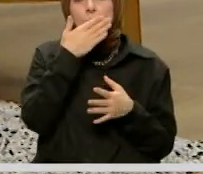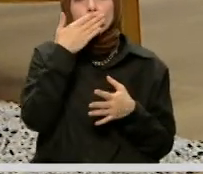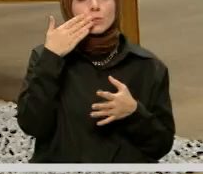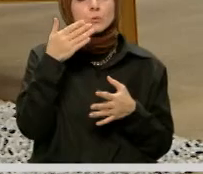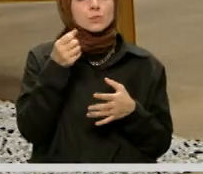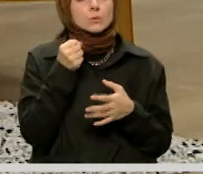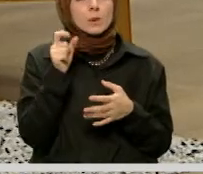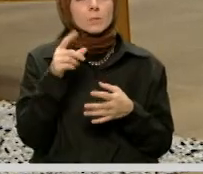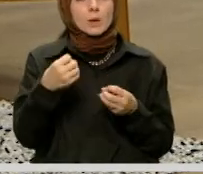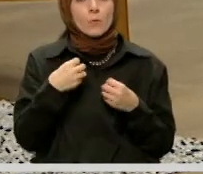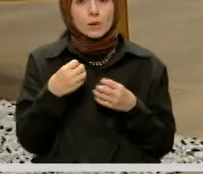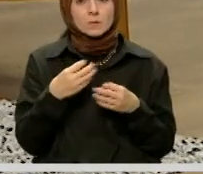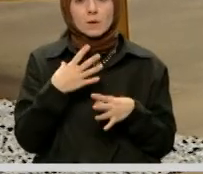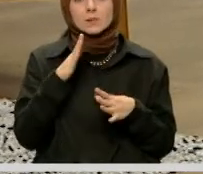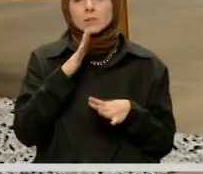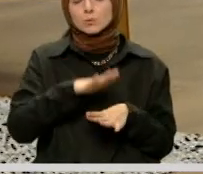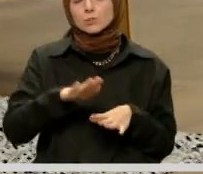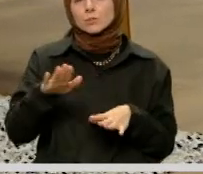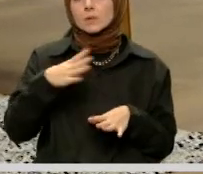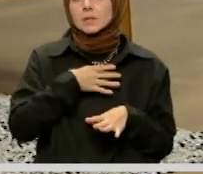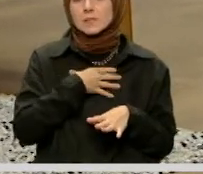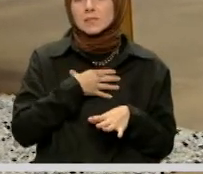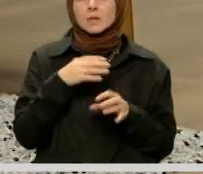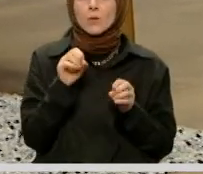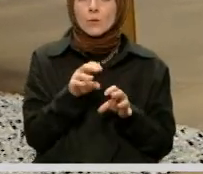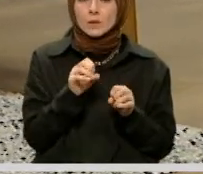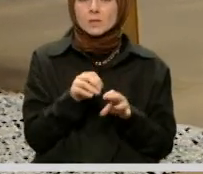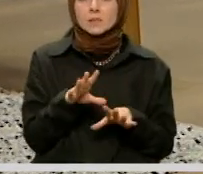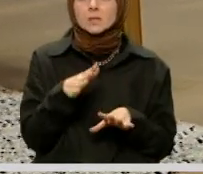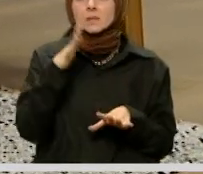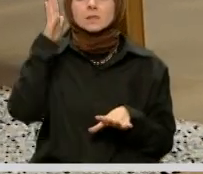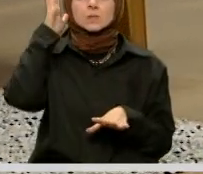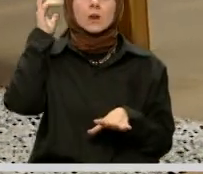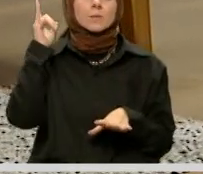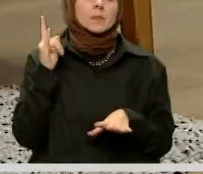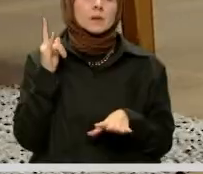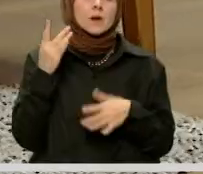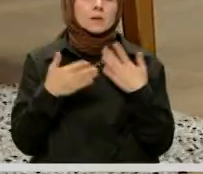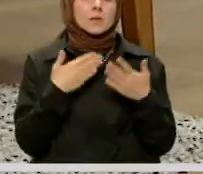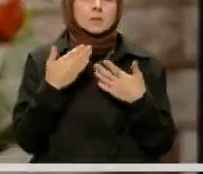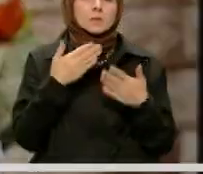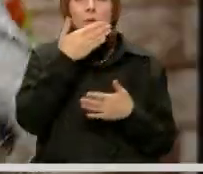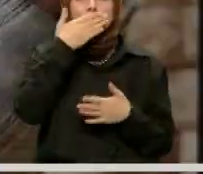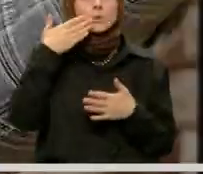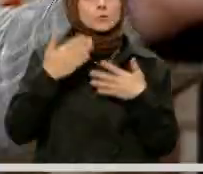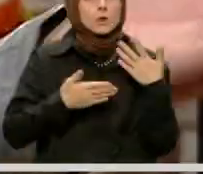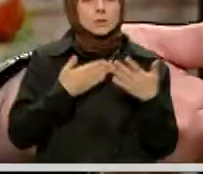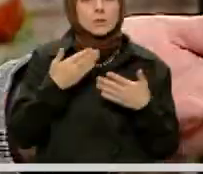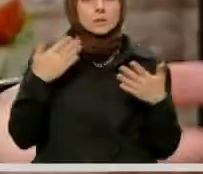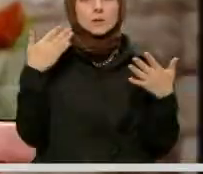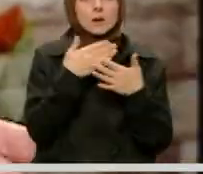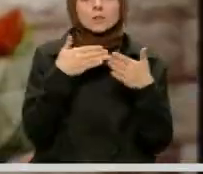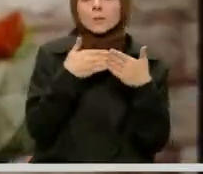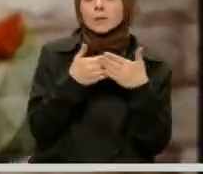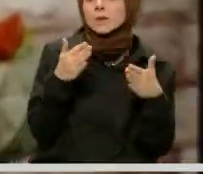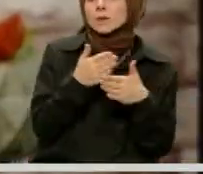öğretmendi. Çocuklarımıza dinini öğrettik, dindarlığını öğrettik, camiyi tanıttık, orucu tanıttık. Akşama kadar niye